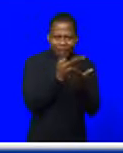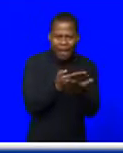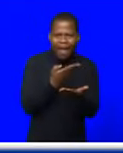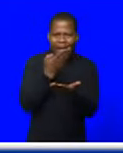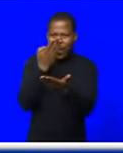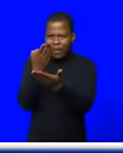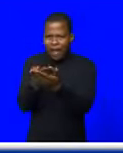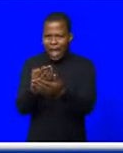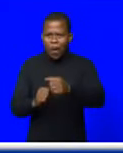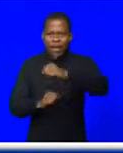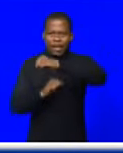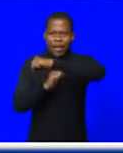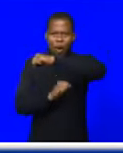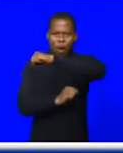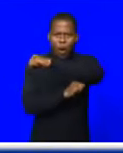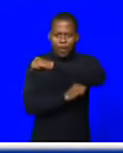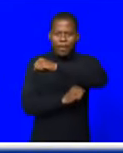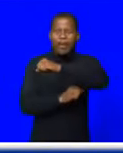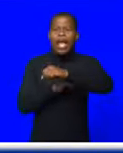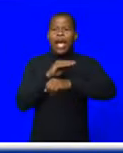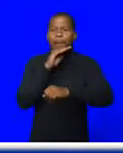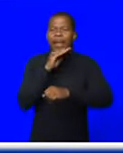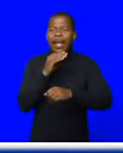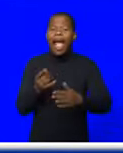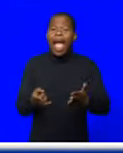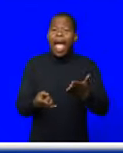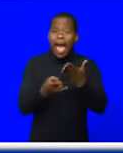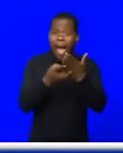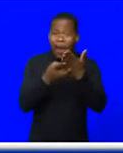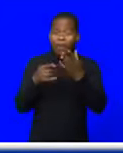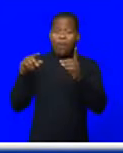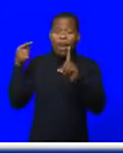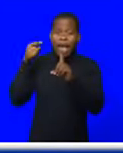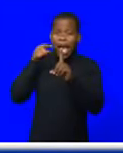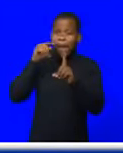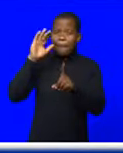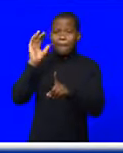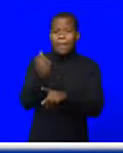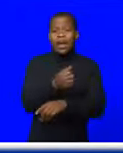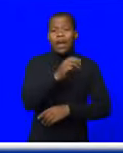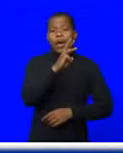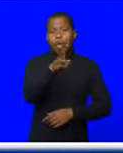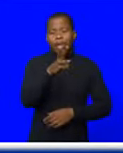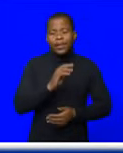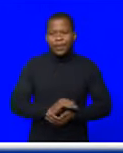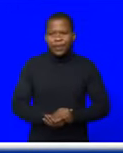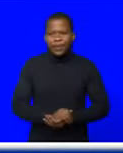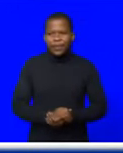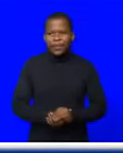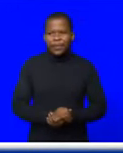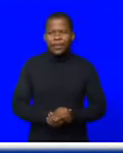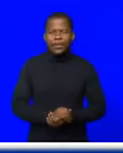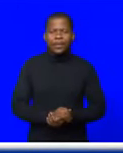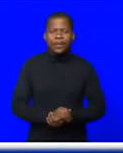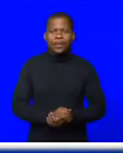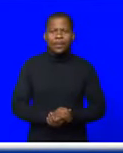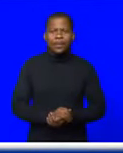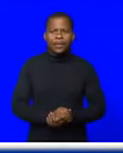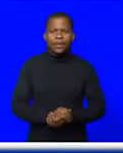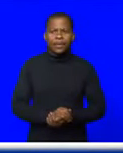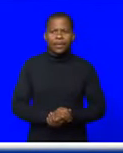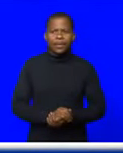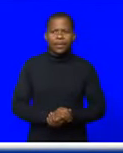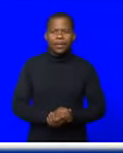Loko kutawenda ukuthi kube lula ekufikeni kule tindzawo la sithi ithenisi kufuna ibe seyifikile khona idlaleka